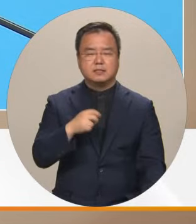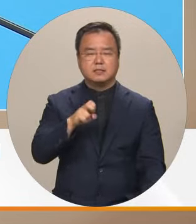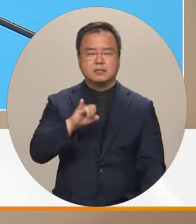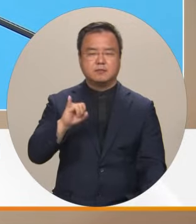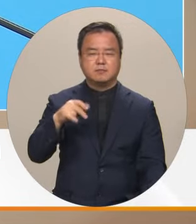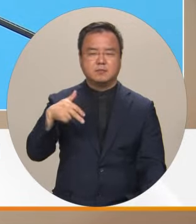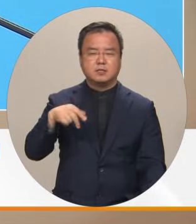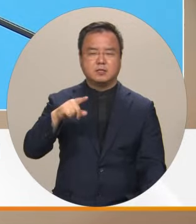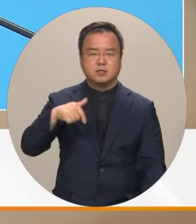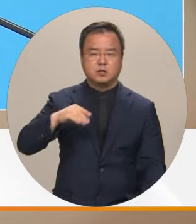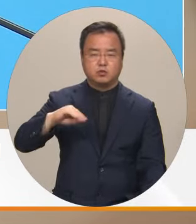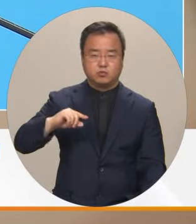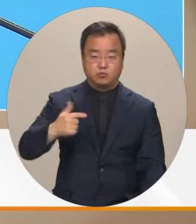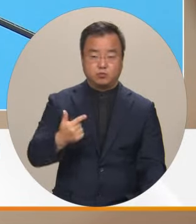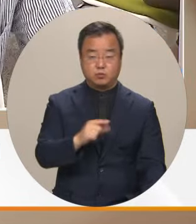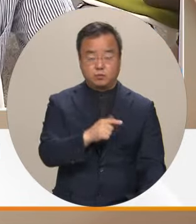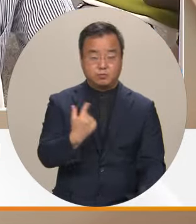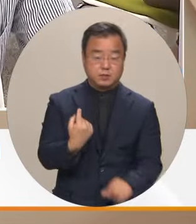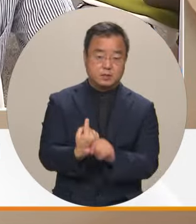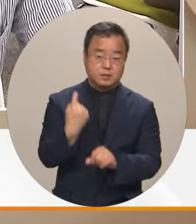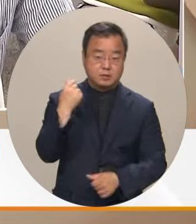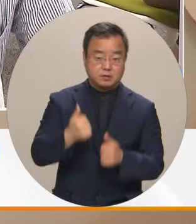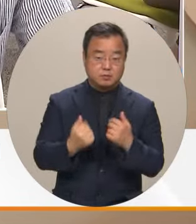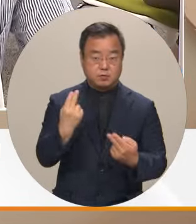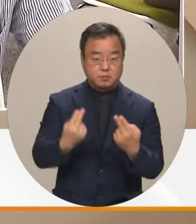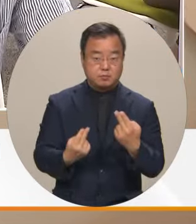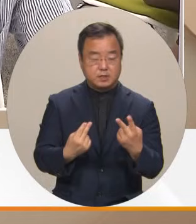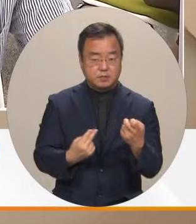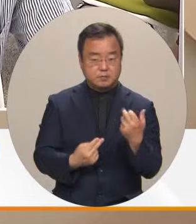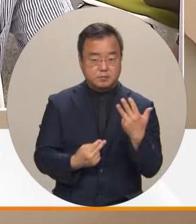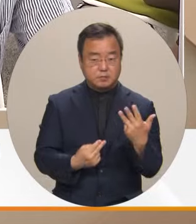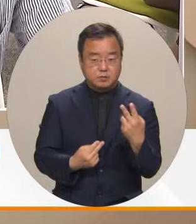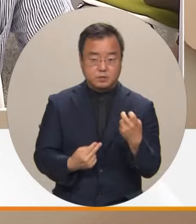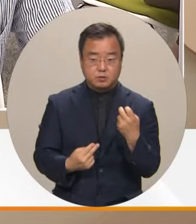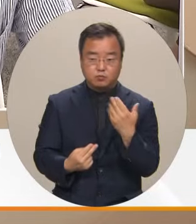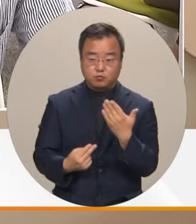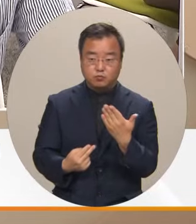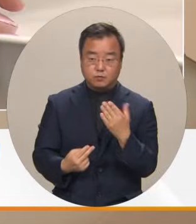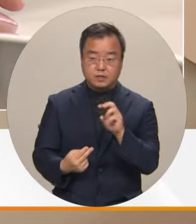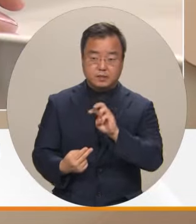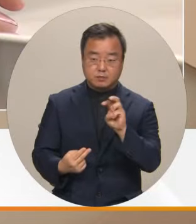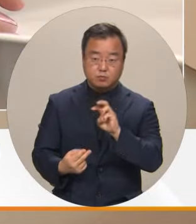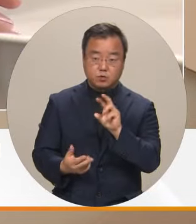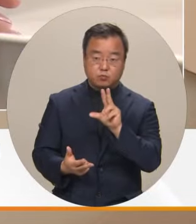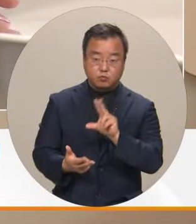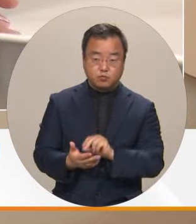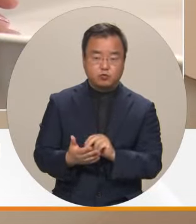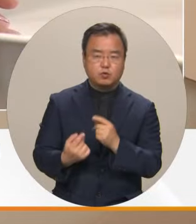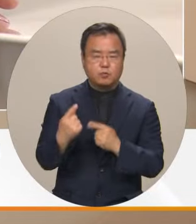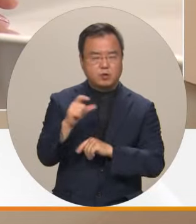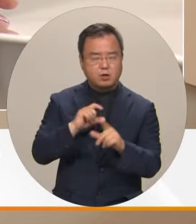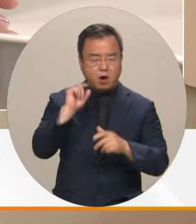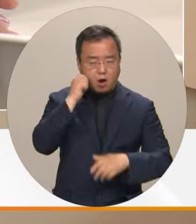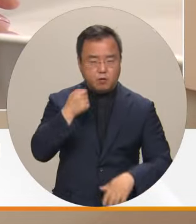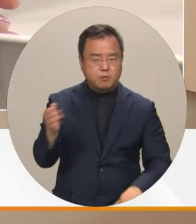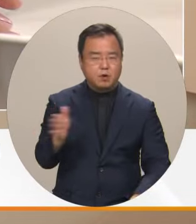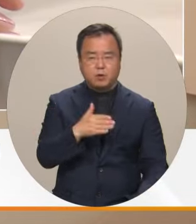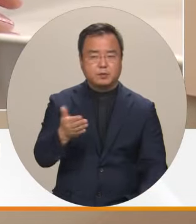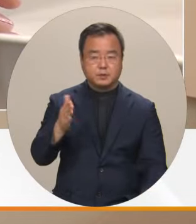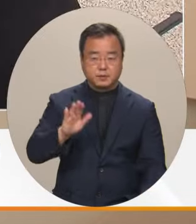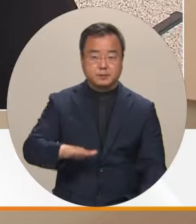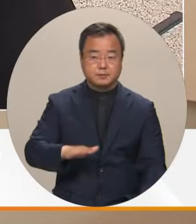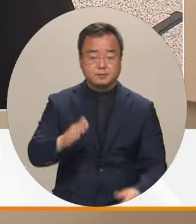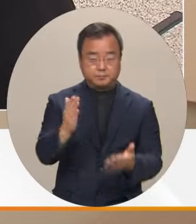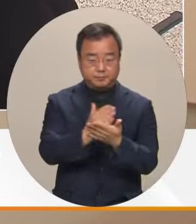경우에는 뭐 작년 수능학교 때 28번 29번 30번요 문보다 더 어려운 문항이 없었지만 그